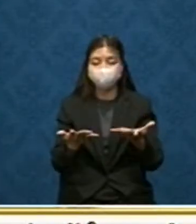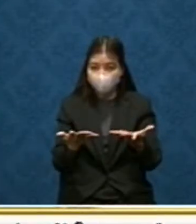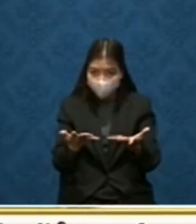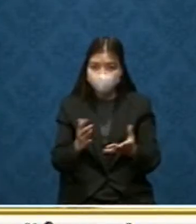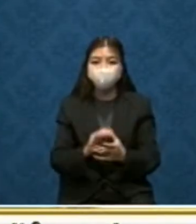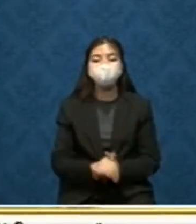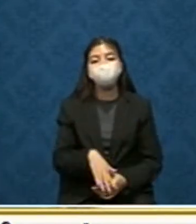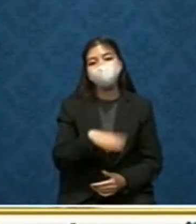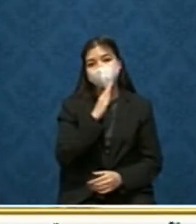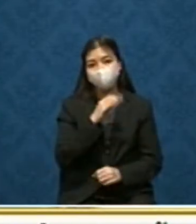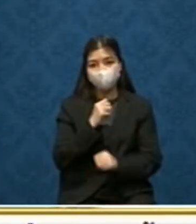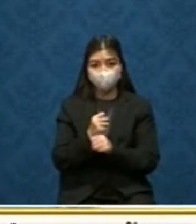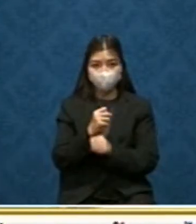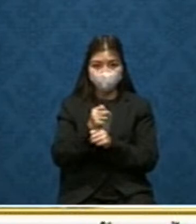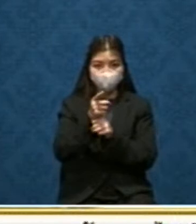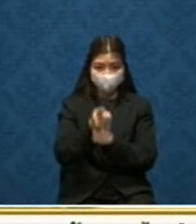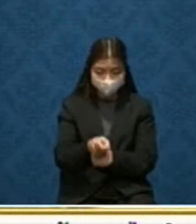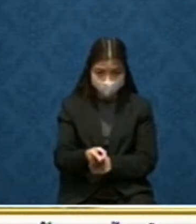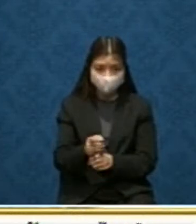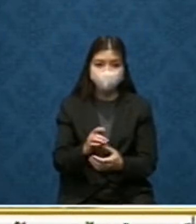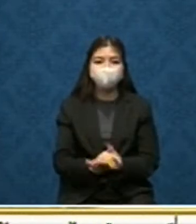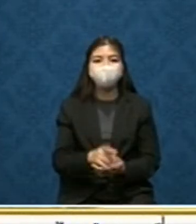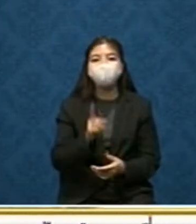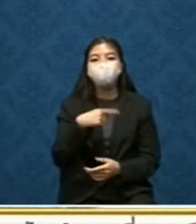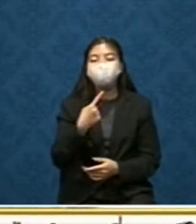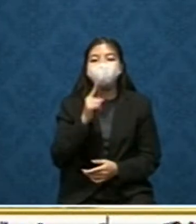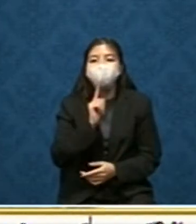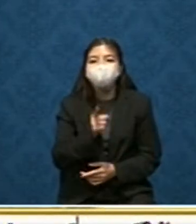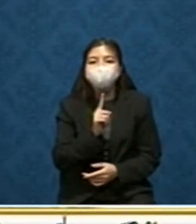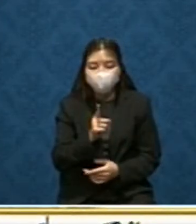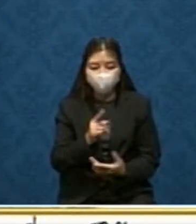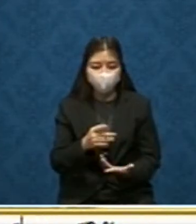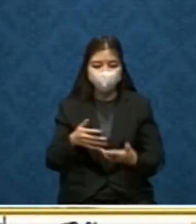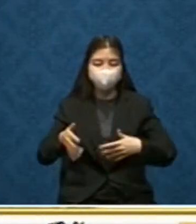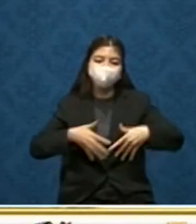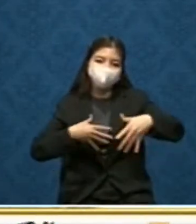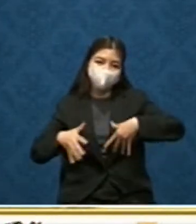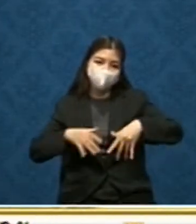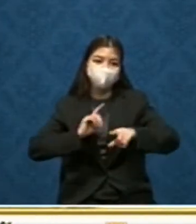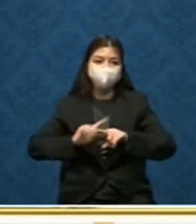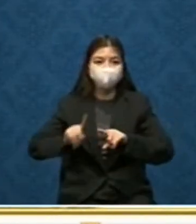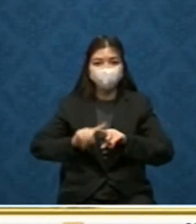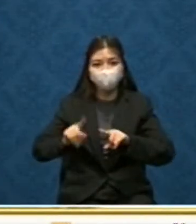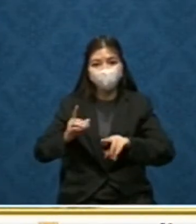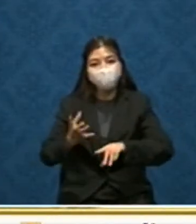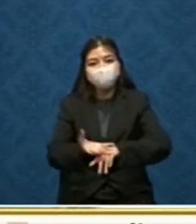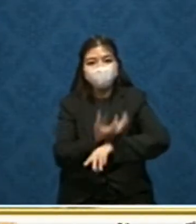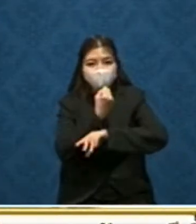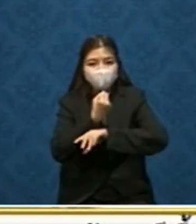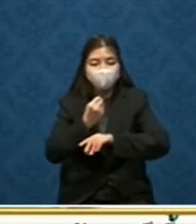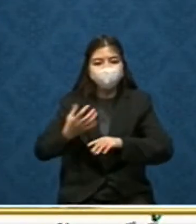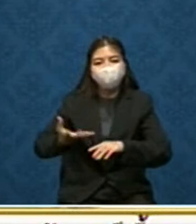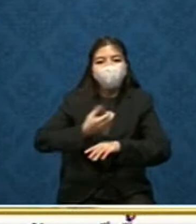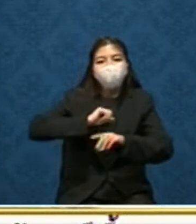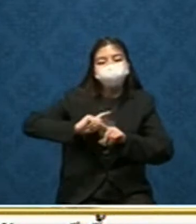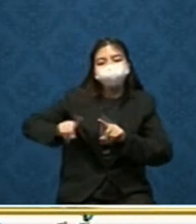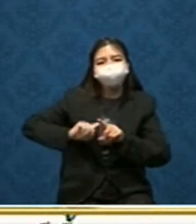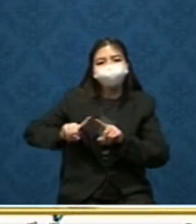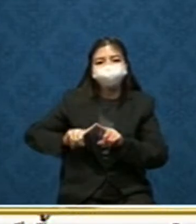ถ้าเราเข้ามาแล้ทำไม่มีใครมาดึงประชชนนี้จพวกเราได้ใครจะมายึดอำนาจ ใครปฎิวฒ